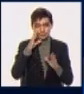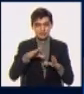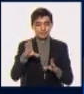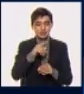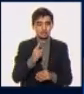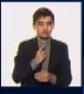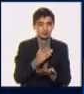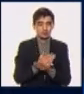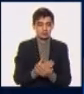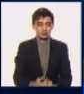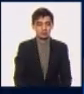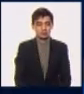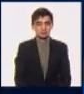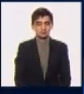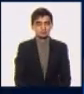си